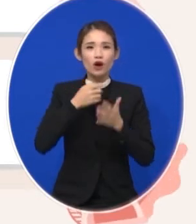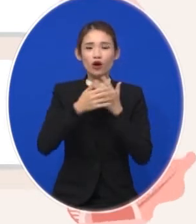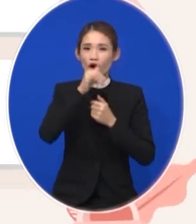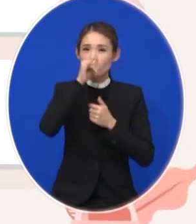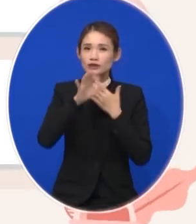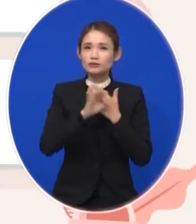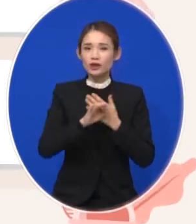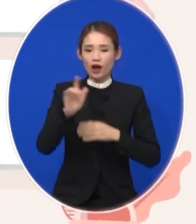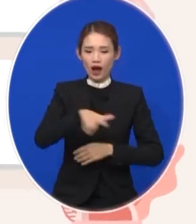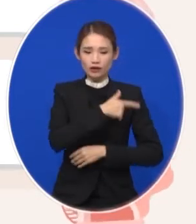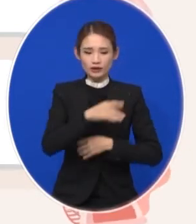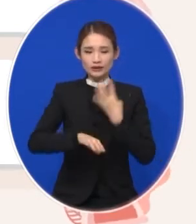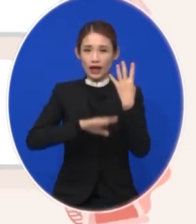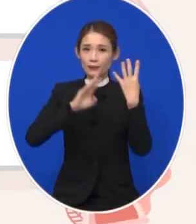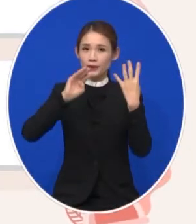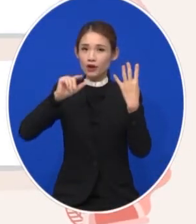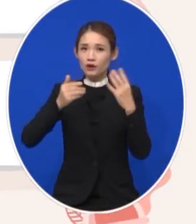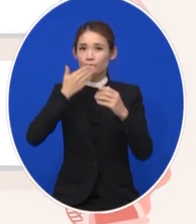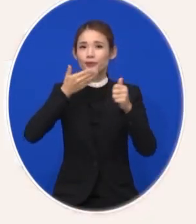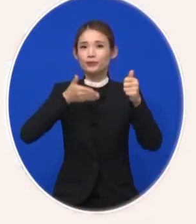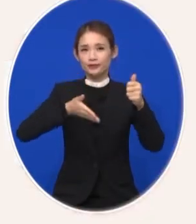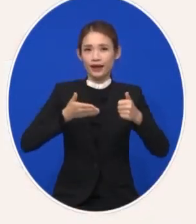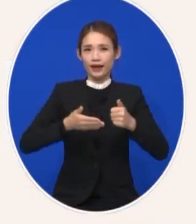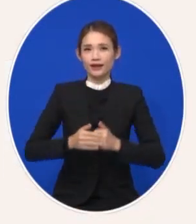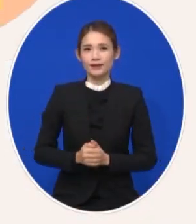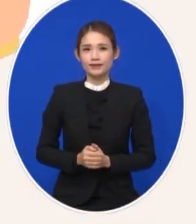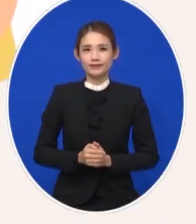4mg 고용량으로 복용.